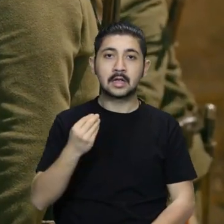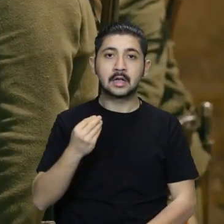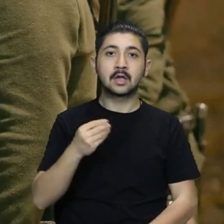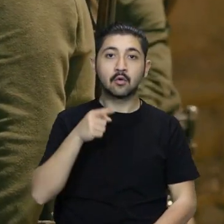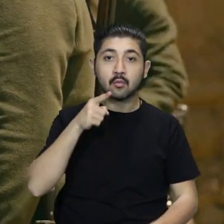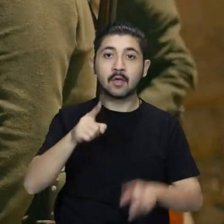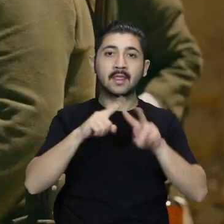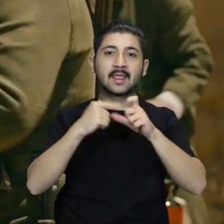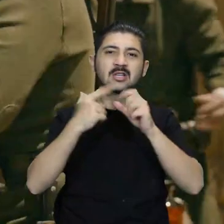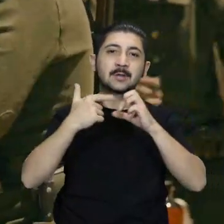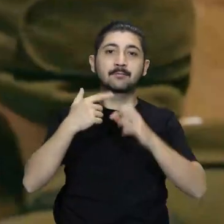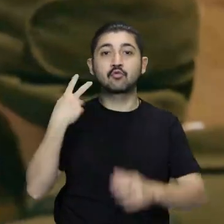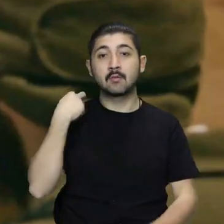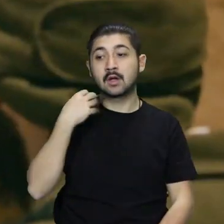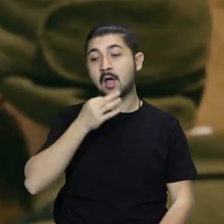Sen bunu doğru Necip kumandana götür.